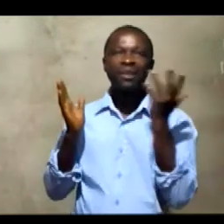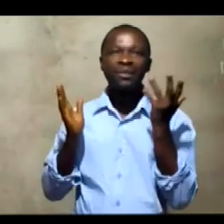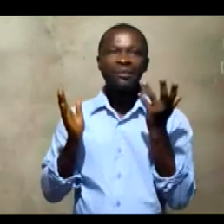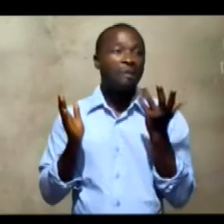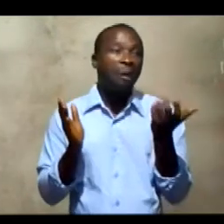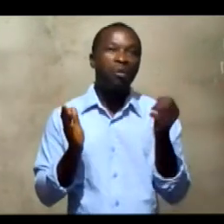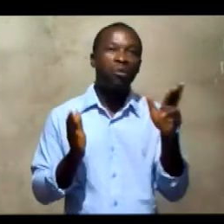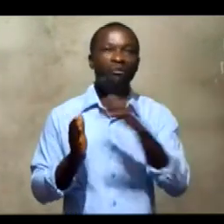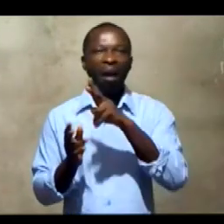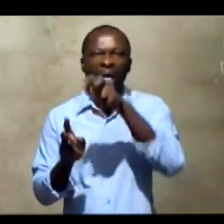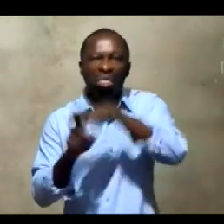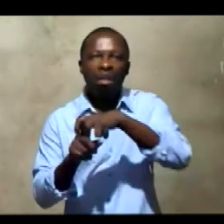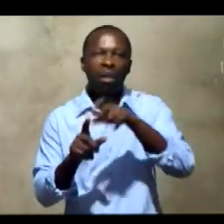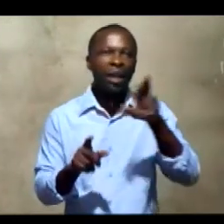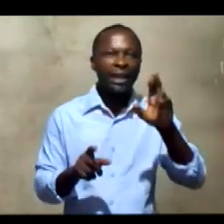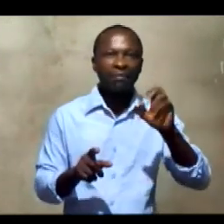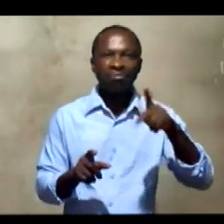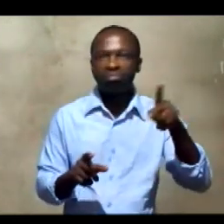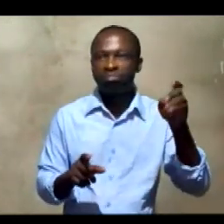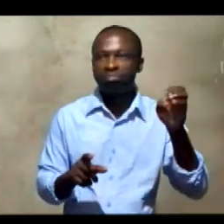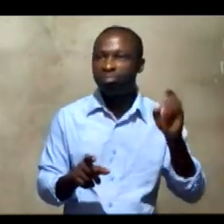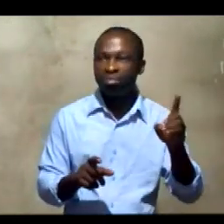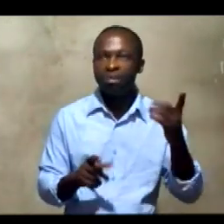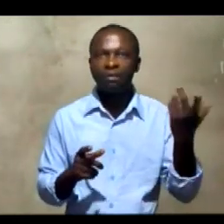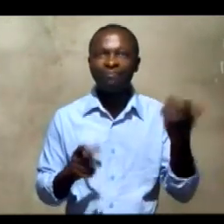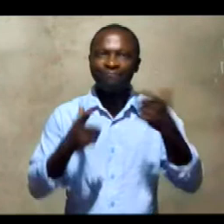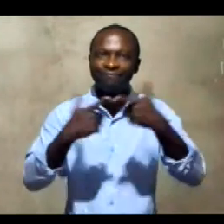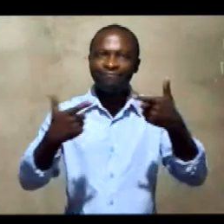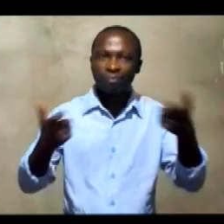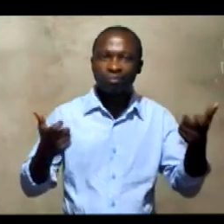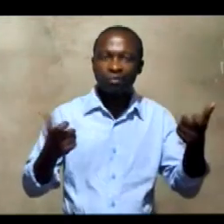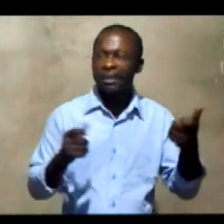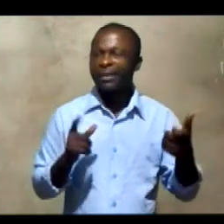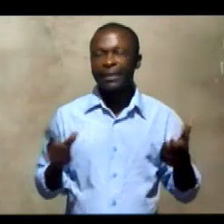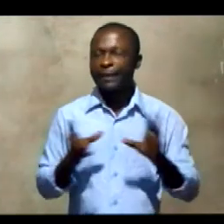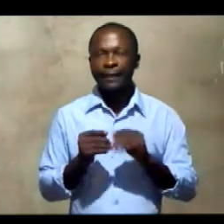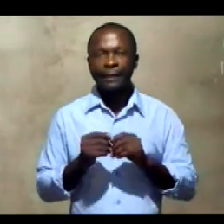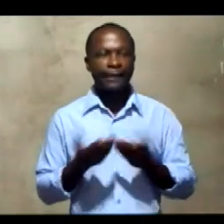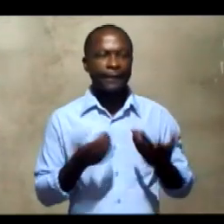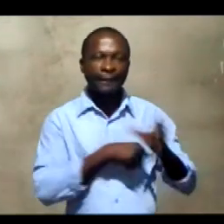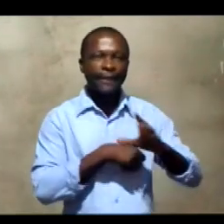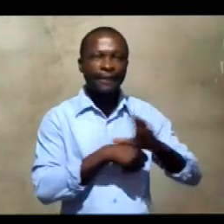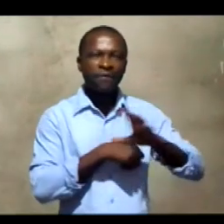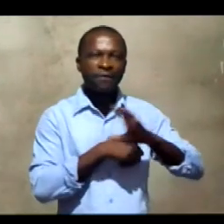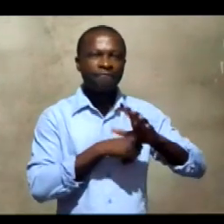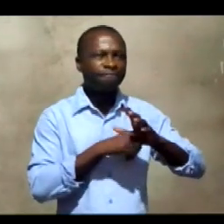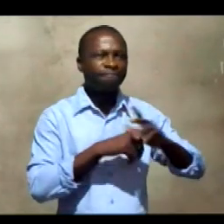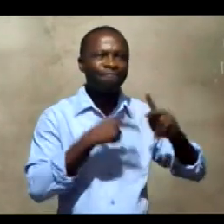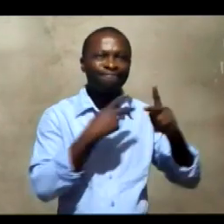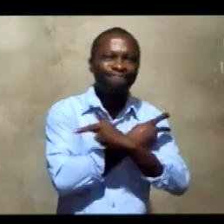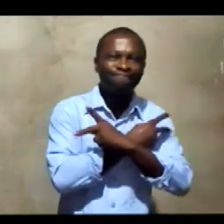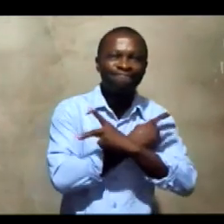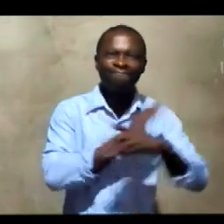retirées de l'école, elles sont mariées de force, les populations sont déplacées. Pour Sundiata Maïga, le tableau est bien sombre.